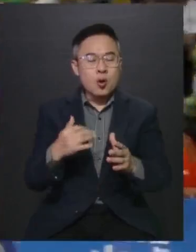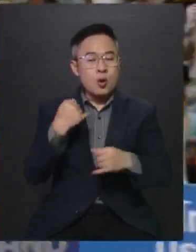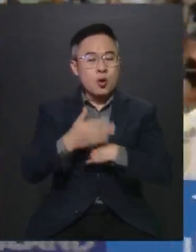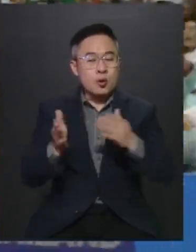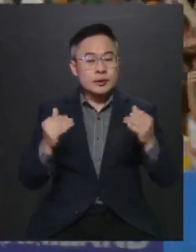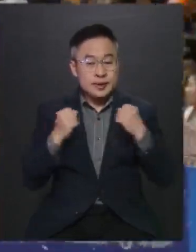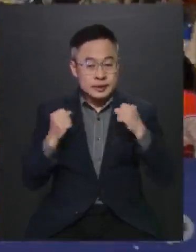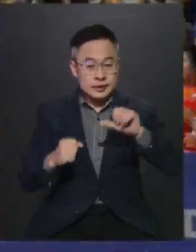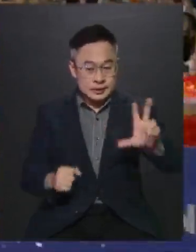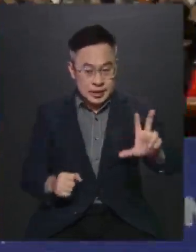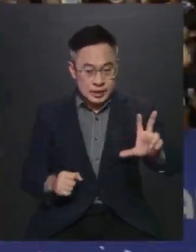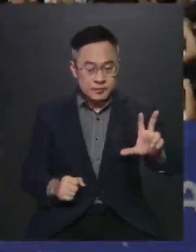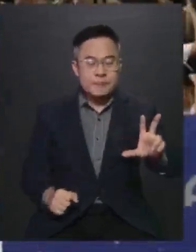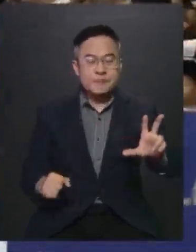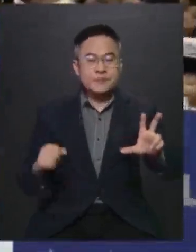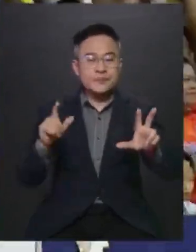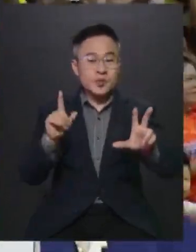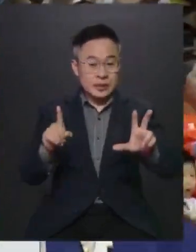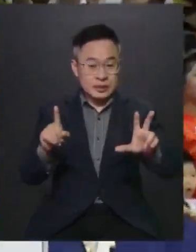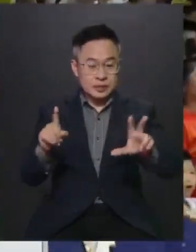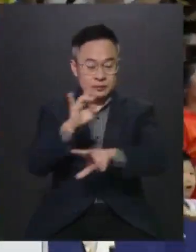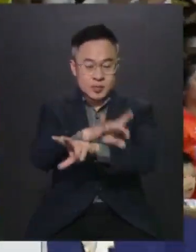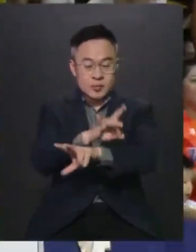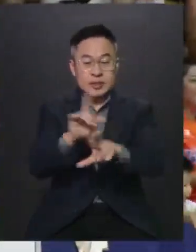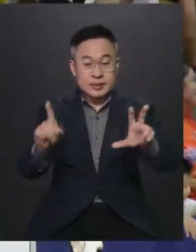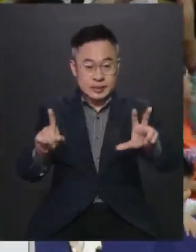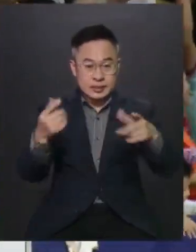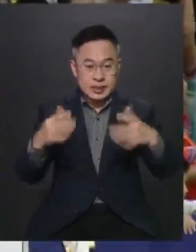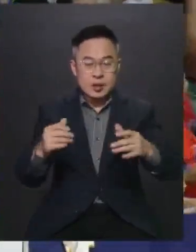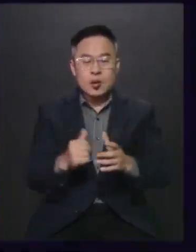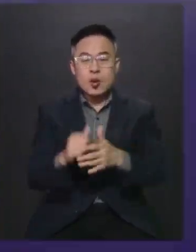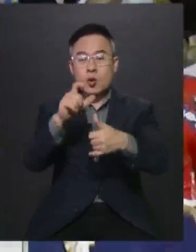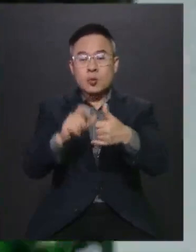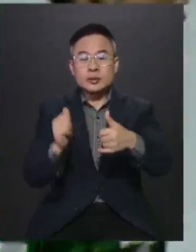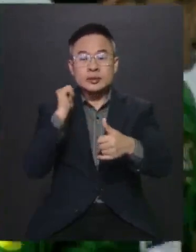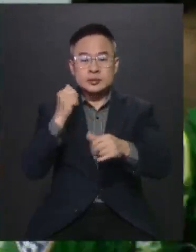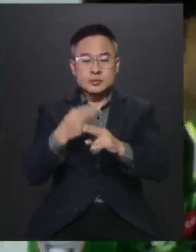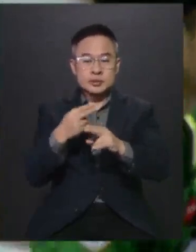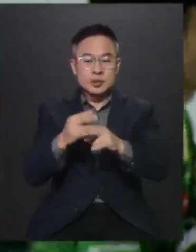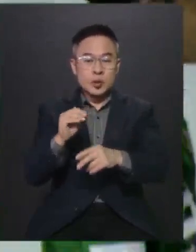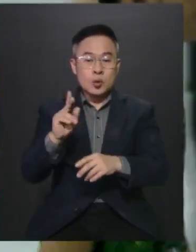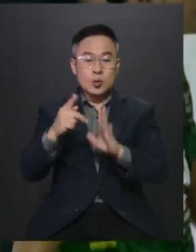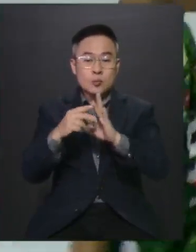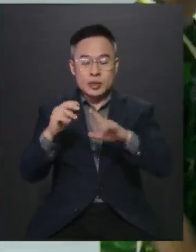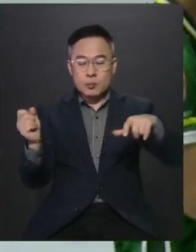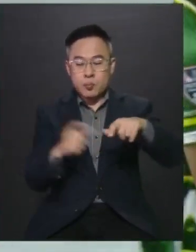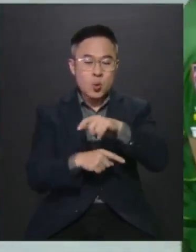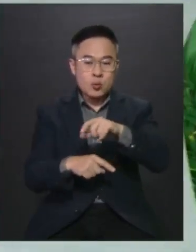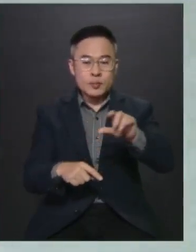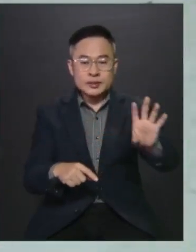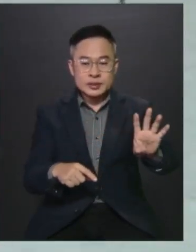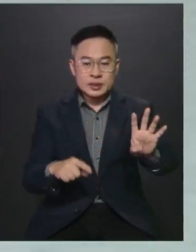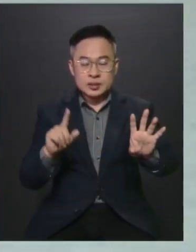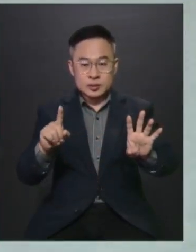1หลังจากนั้นค่ะไรอันโกเมสกดฟรีคิกสุดสวยนะคะหนีห่างเป็น4ประตูต่อ1นาทีที่23ก่อนที่ในนา